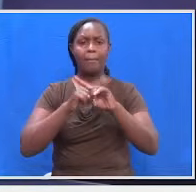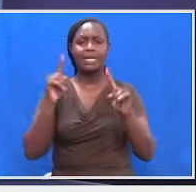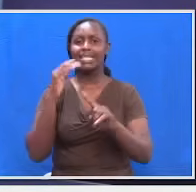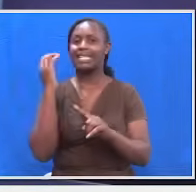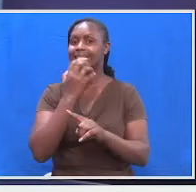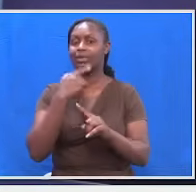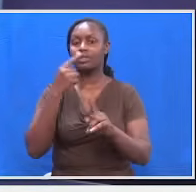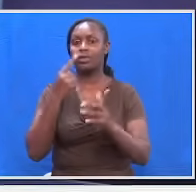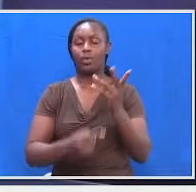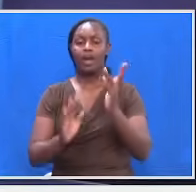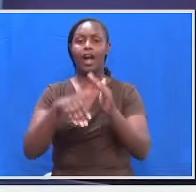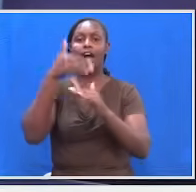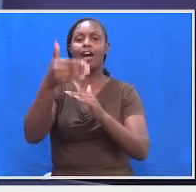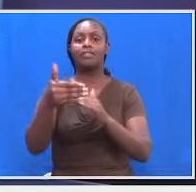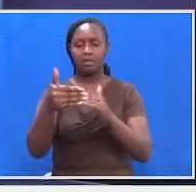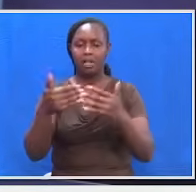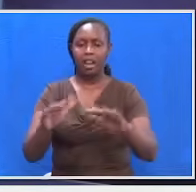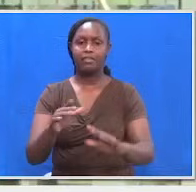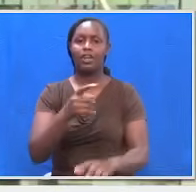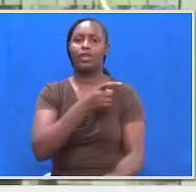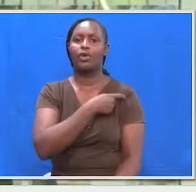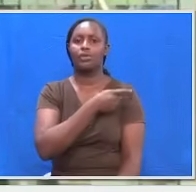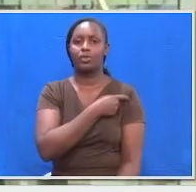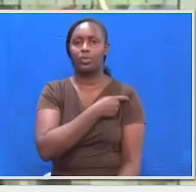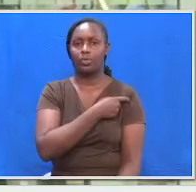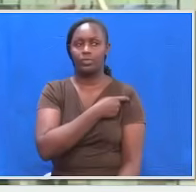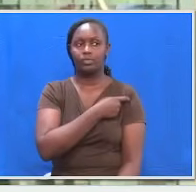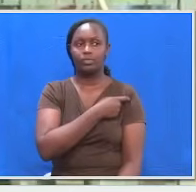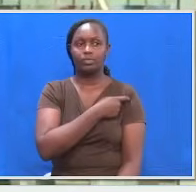amedai baada ya kutoka hospitalini.